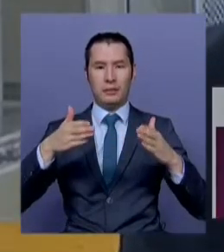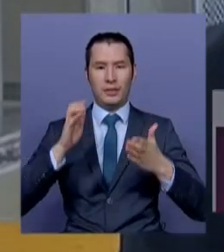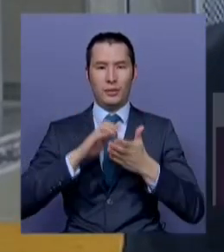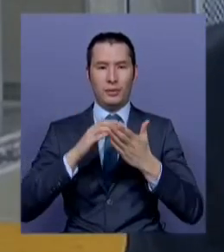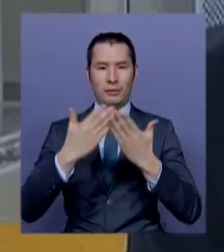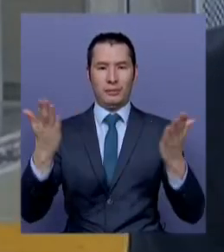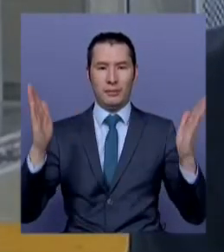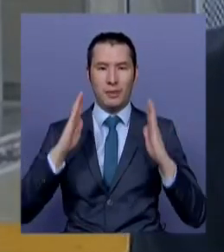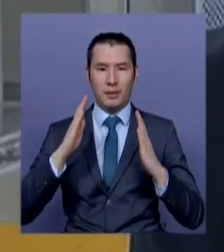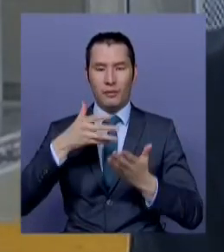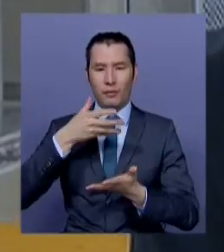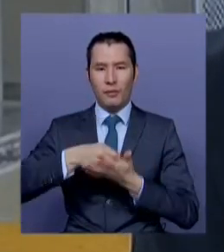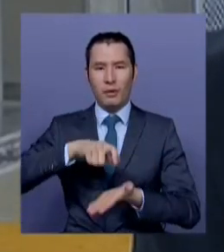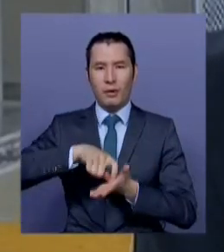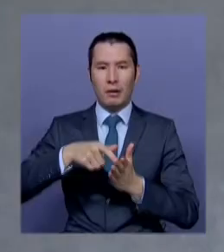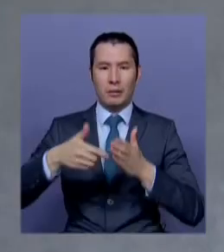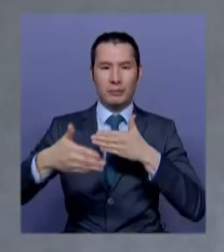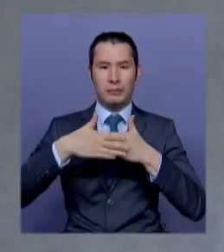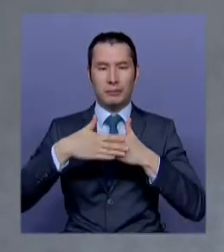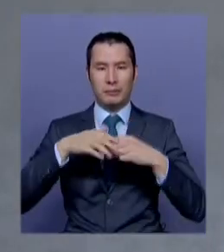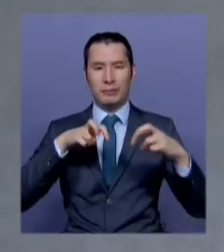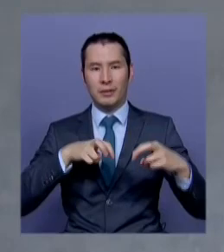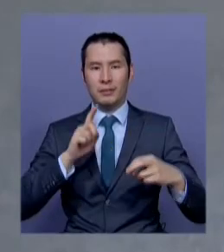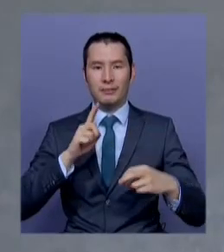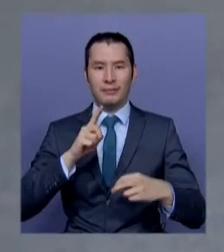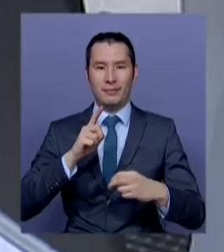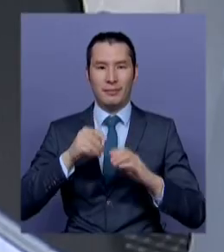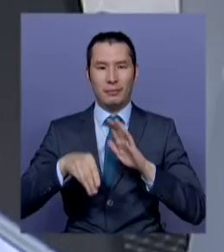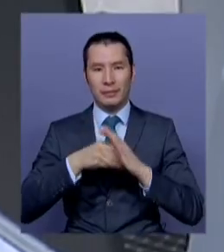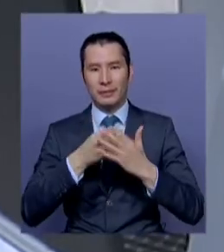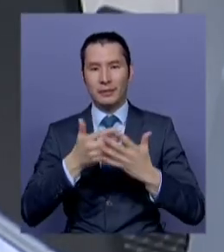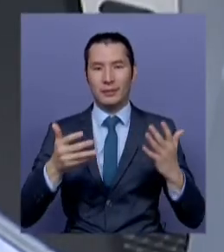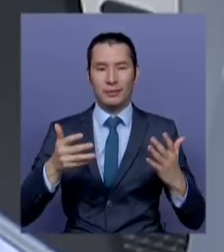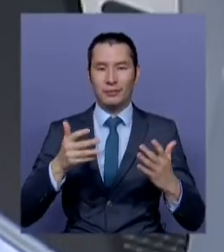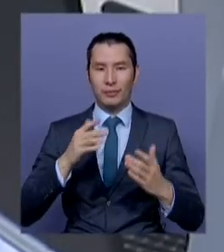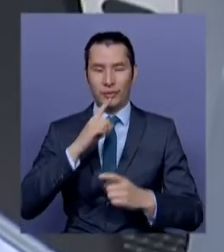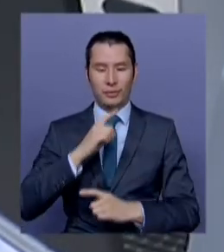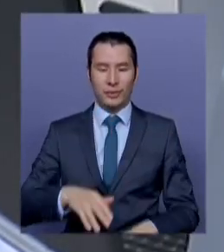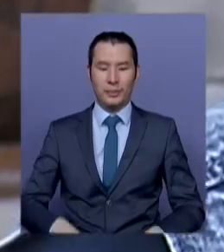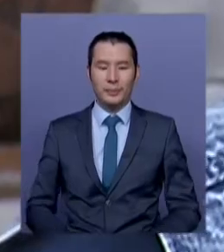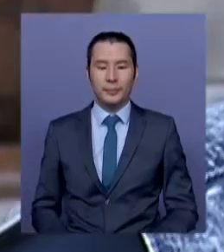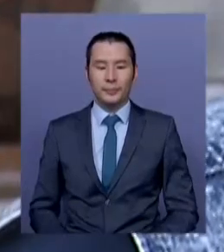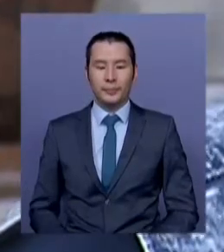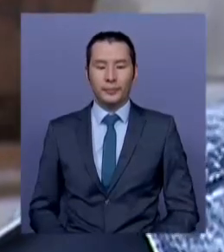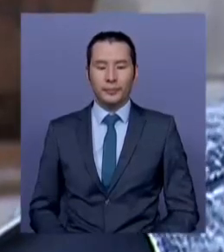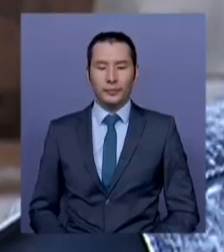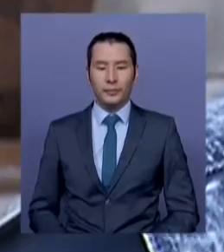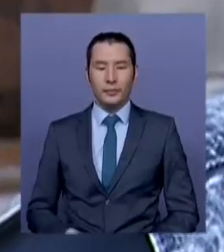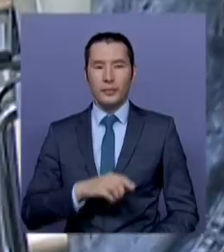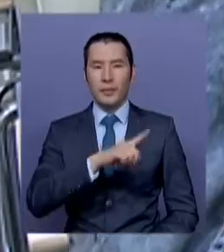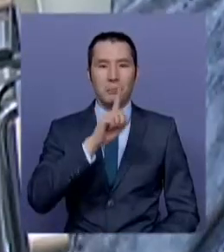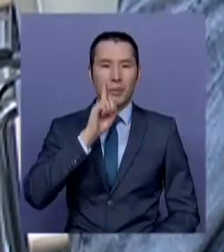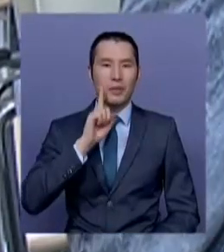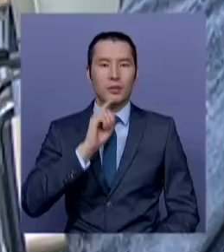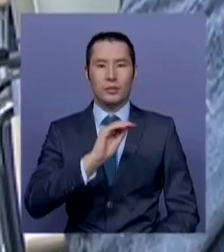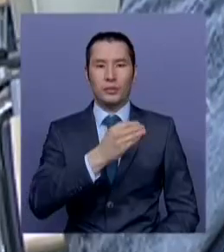басқарушылық құрылымдарға енгізуді мақсат тұтып отыр. Әзірге қала бойынша мұндай сервистік әкімдіктің жаңа кеңсесі тек Жетісу ауданында ашылды. Офис